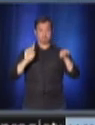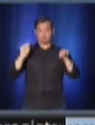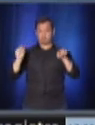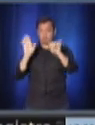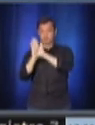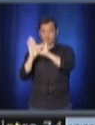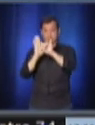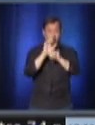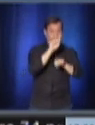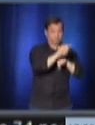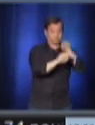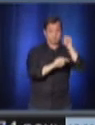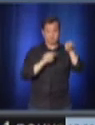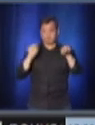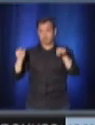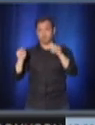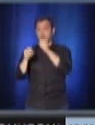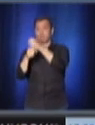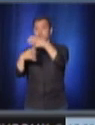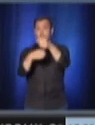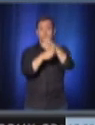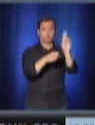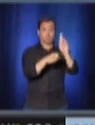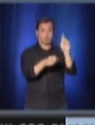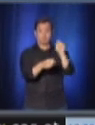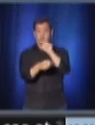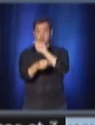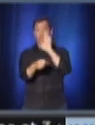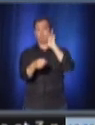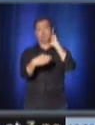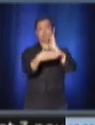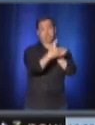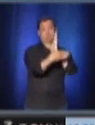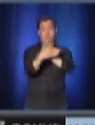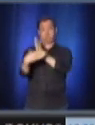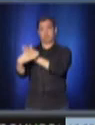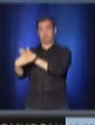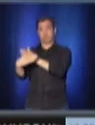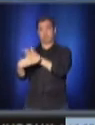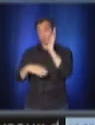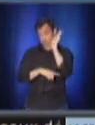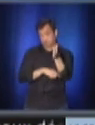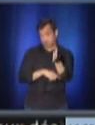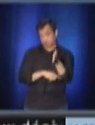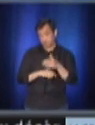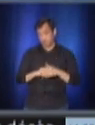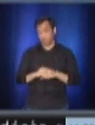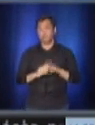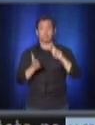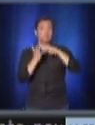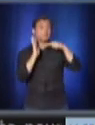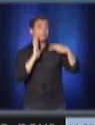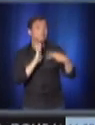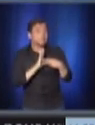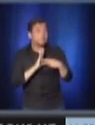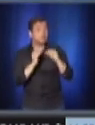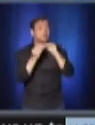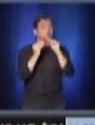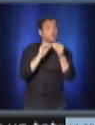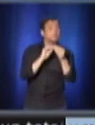pas à gérer et il y a de la transmission, il va falloir faire une intervention. Cela pourrait être sur le plan